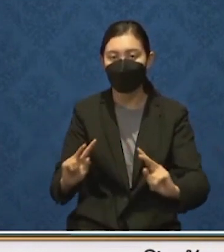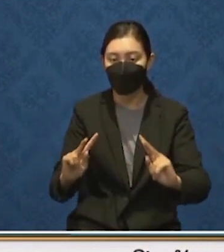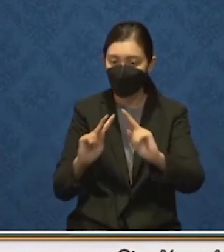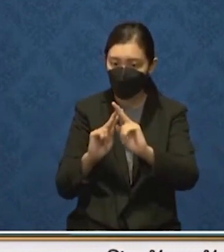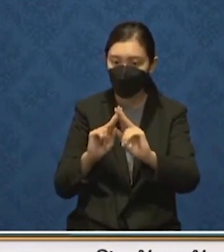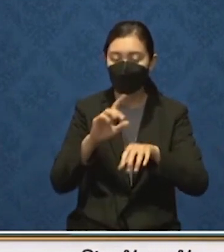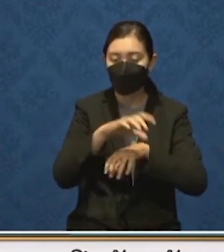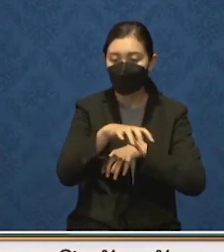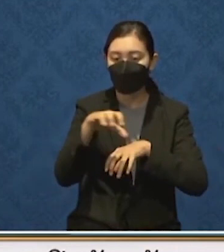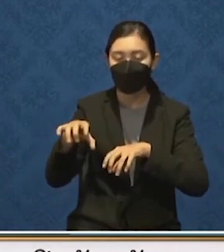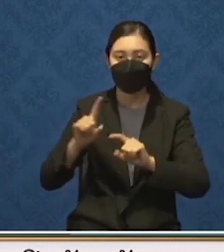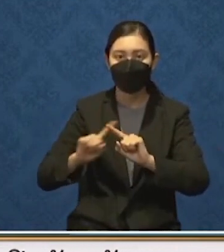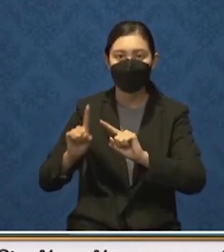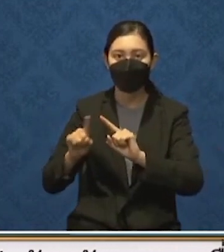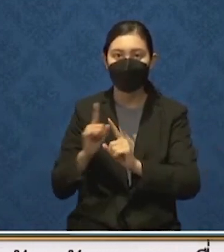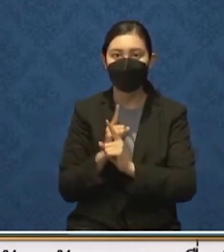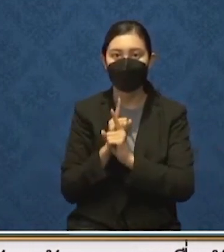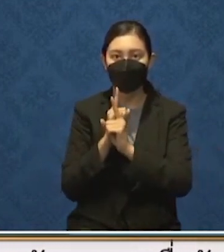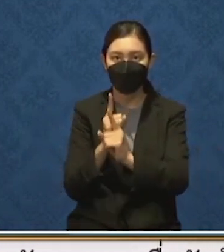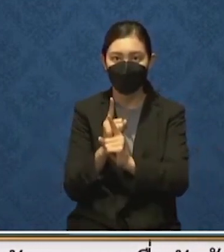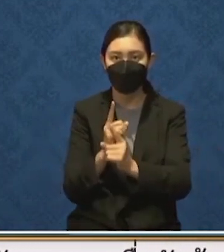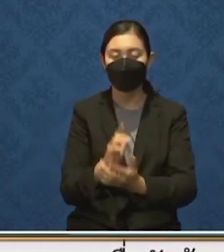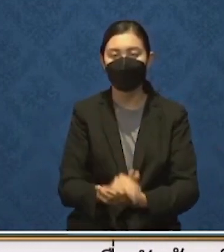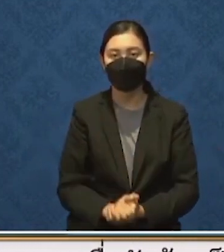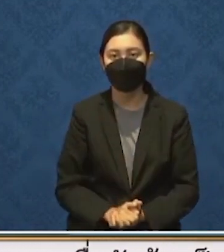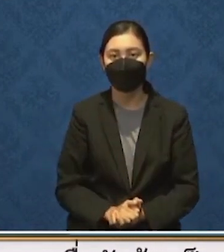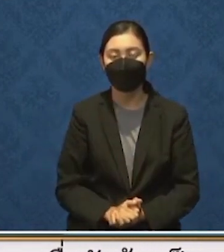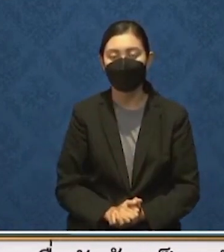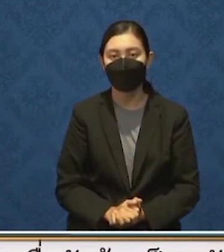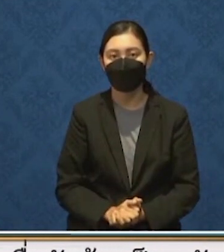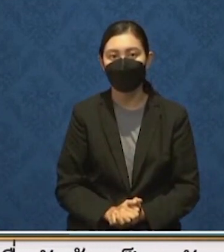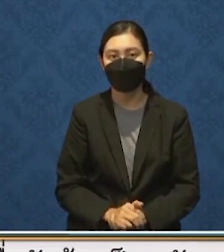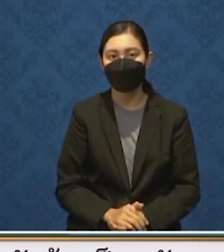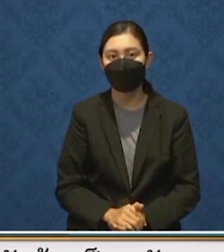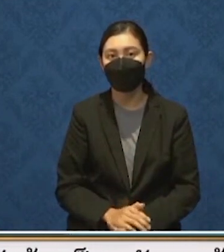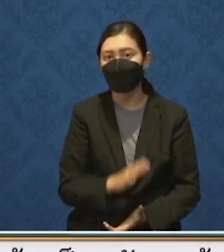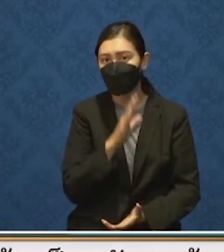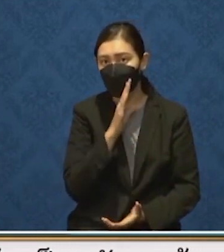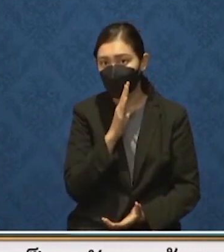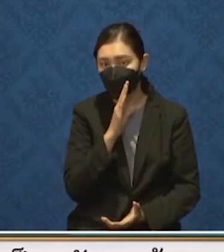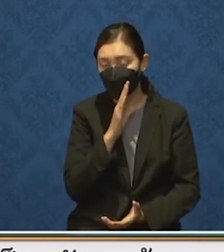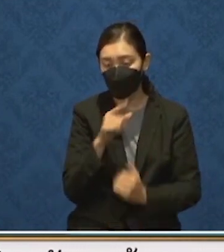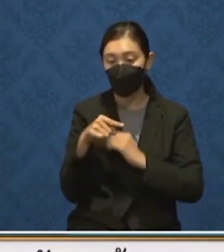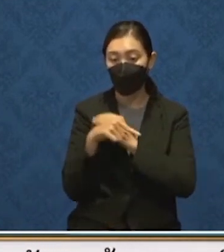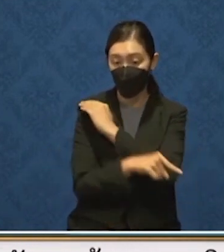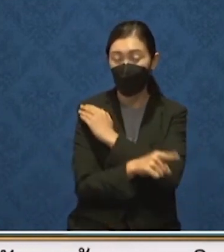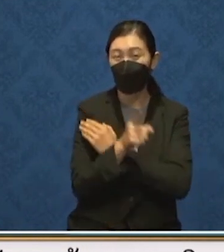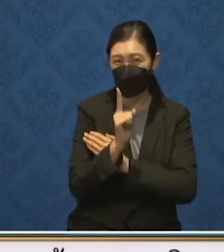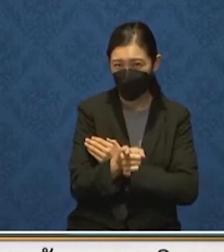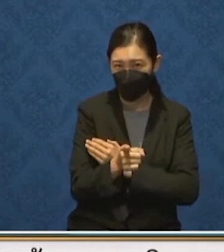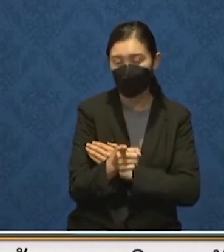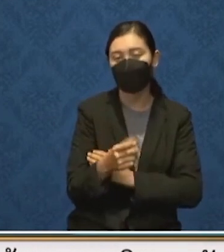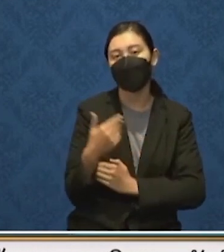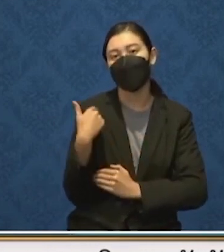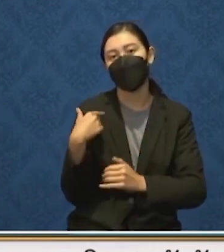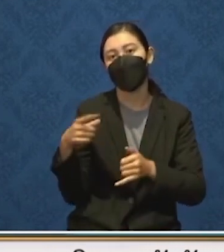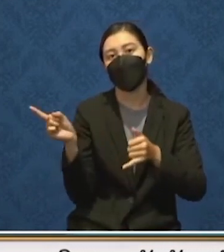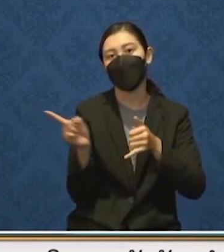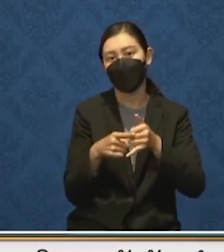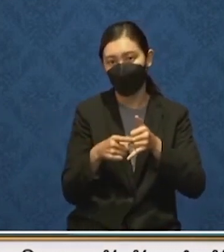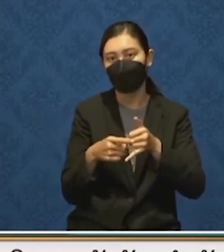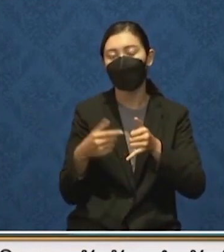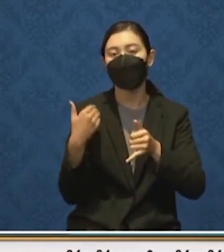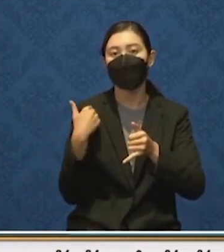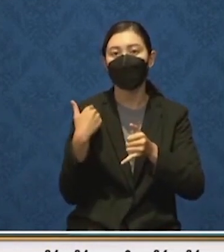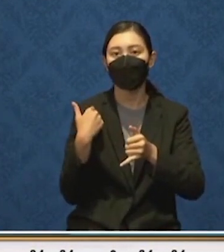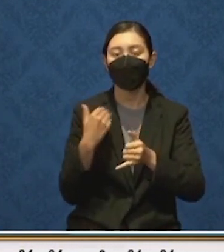ยกัเก่นะ ถ้มีการหปบมุจริงก็จะมีโทษในการที่จะเป